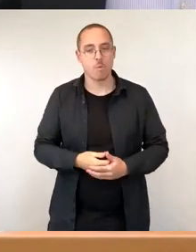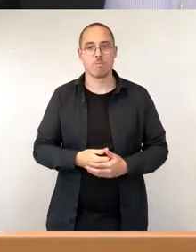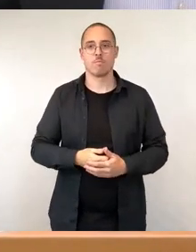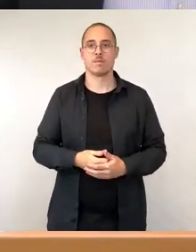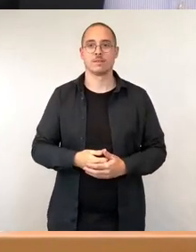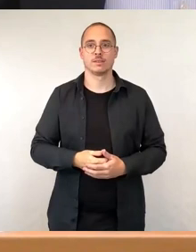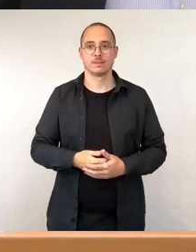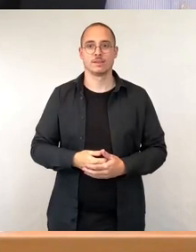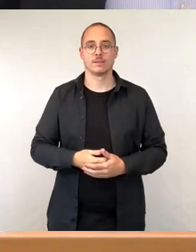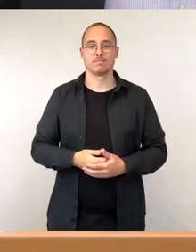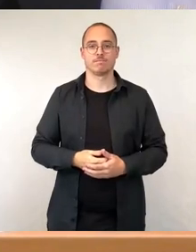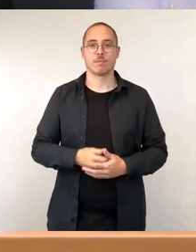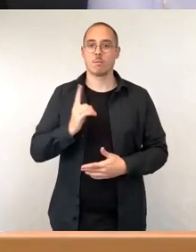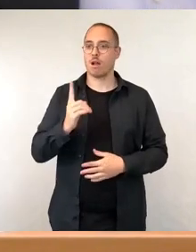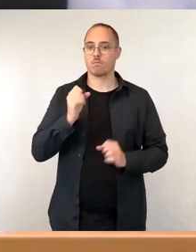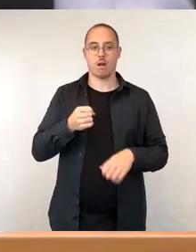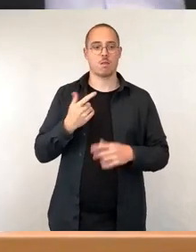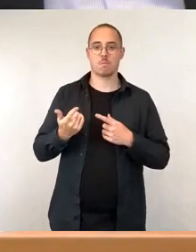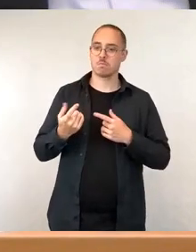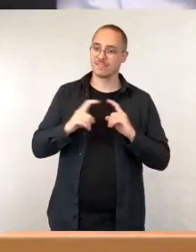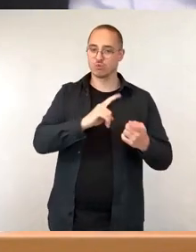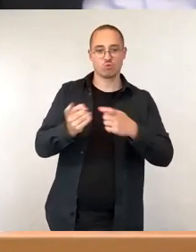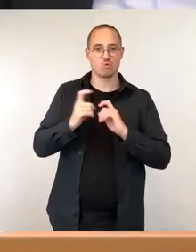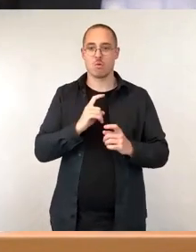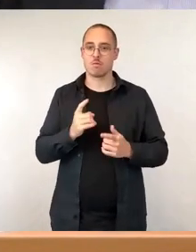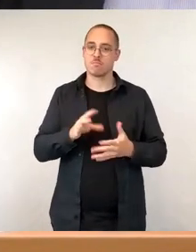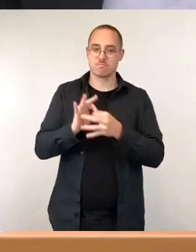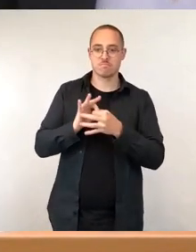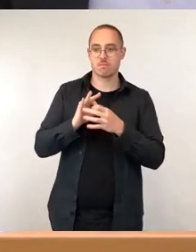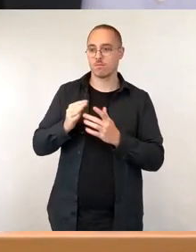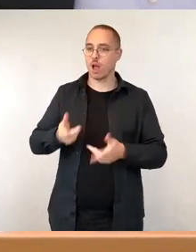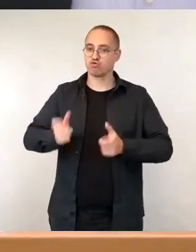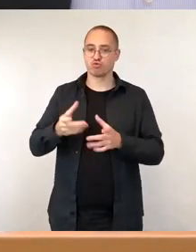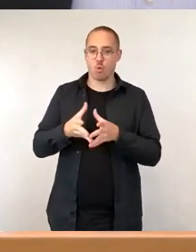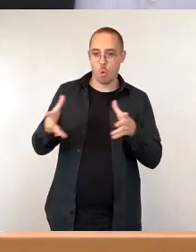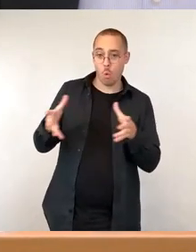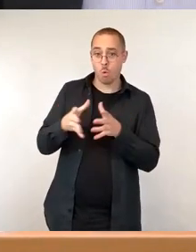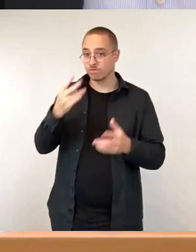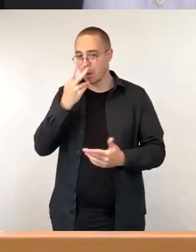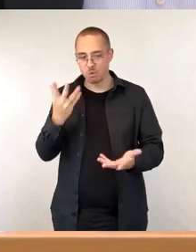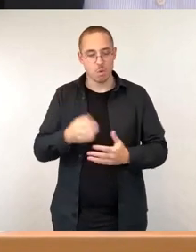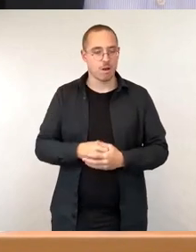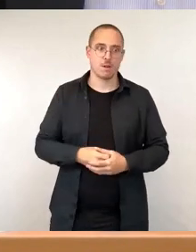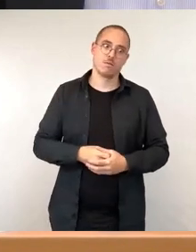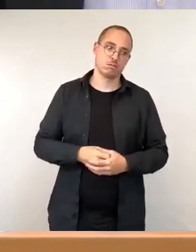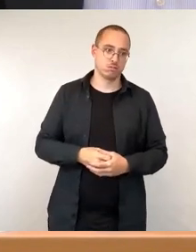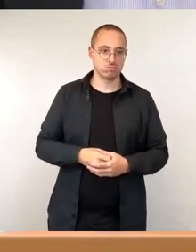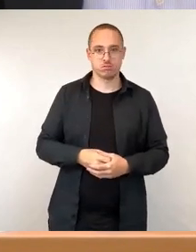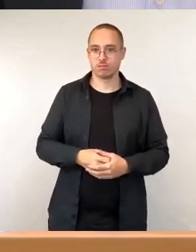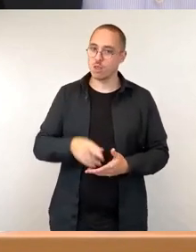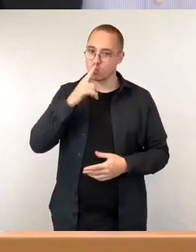Ende der Tage dabei nicht in die Beschlussfassung rauskommt, wie die letzten zwei Ratssitzungen, die wir nur noch haben in dieser